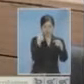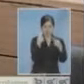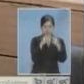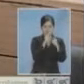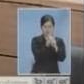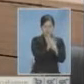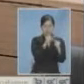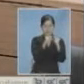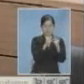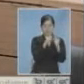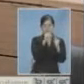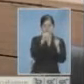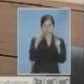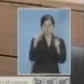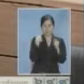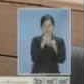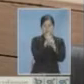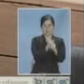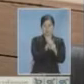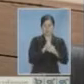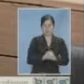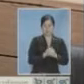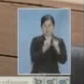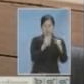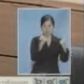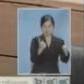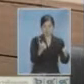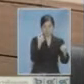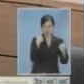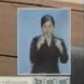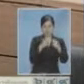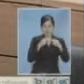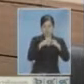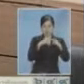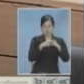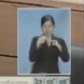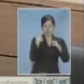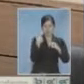ส.แล้วก็อันนี้หนักไปกว่าเดิมอีกเพราะว่า